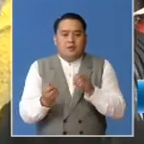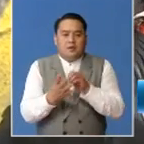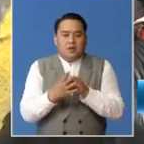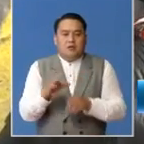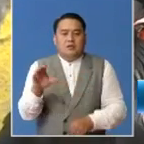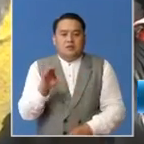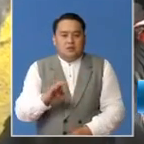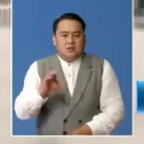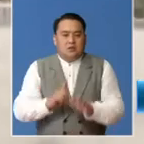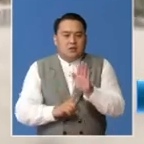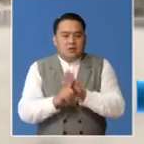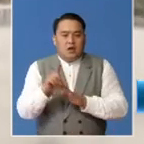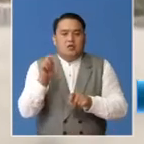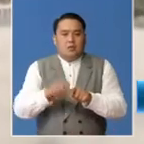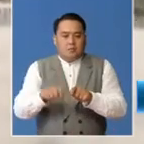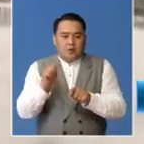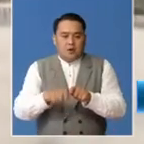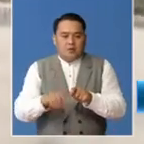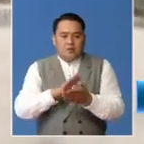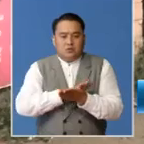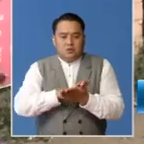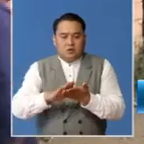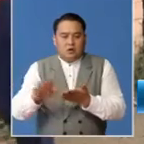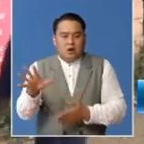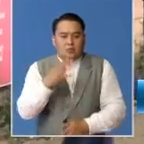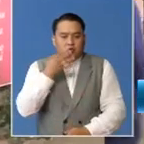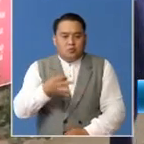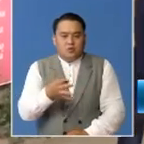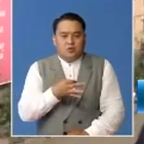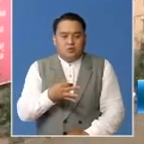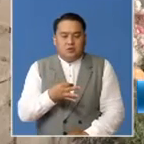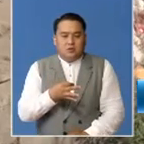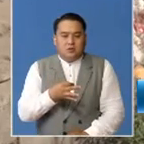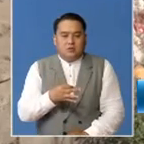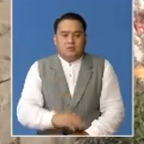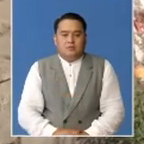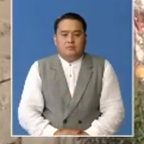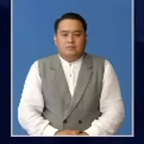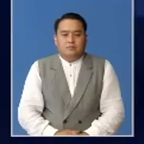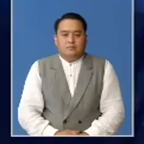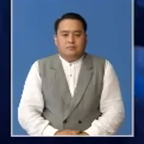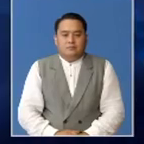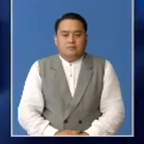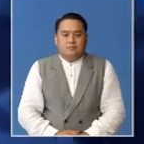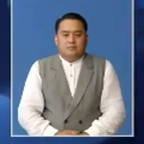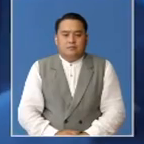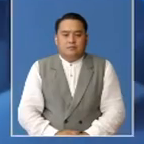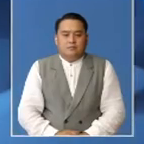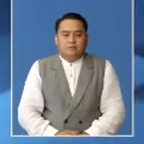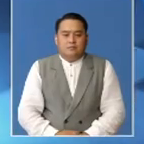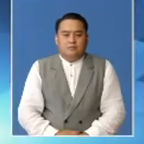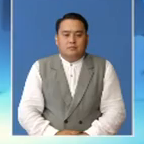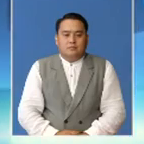сентября, когда начнется очередной период осенней санитарной очистки Алматинской области по разнарядке сверху. Азат Жумаханов, Аманжол